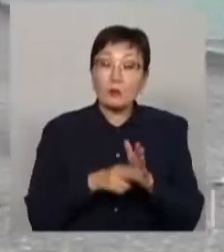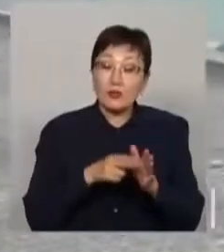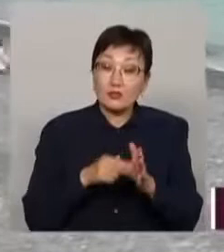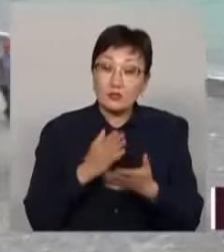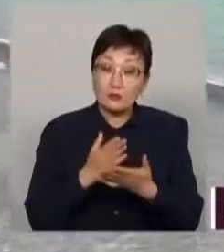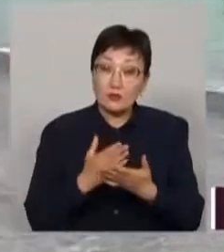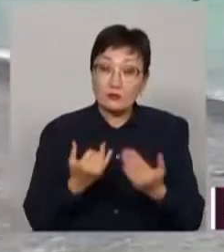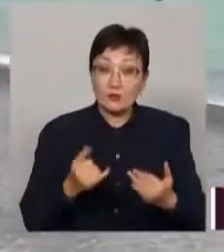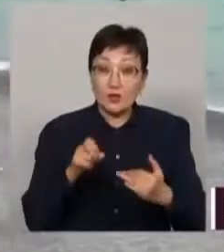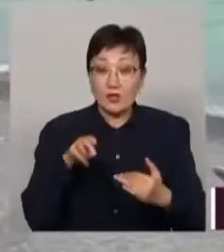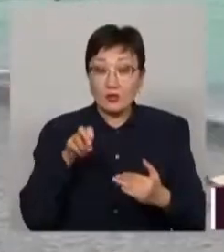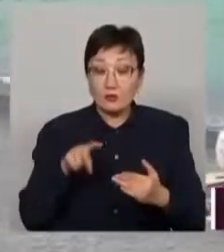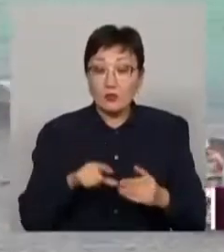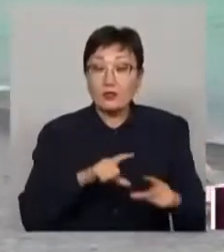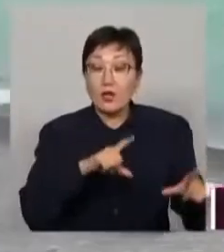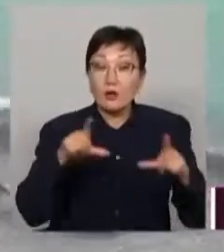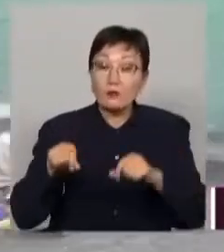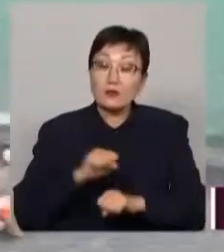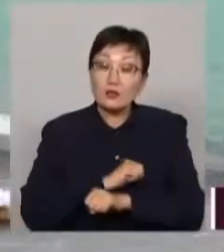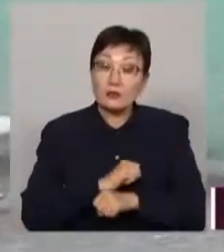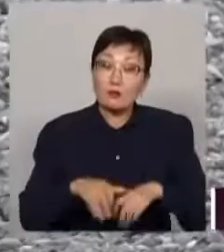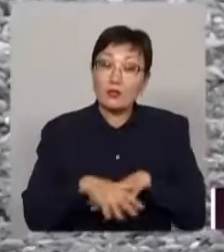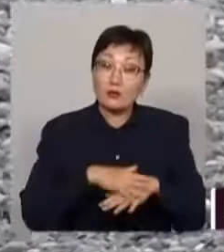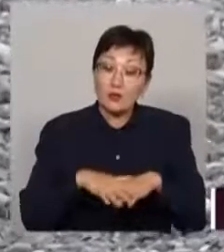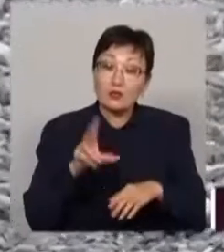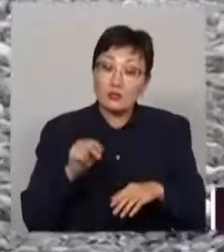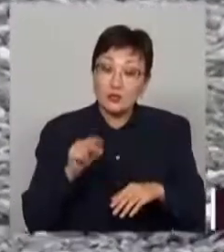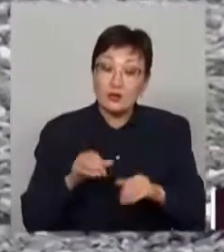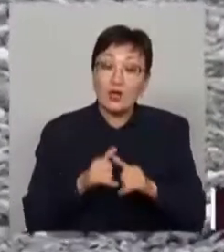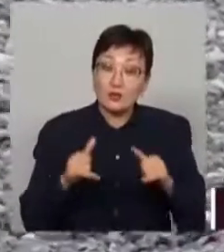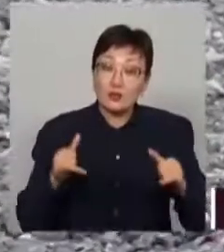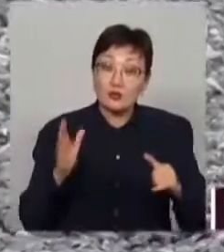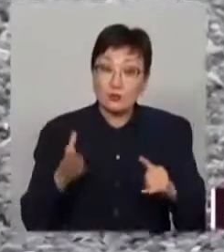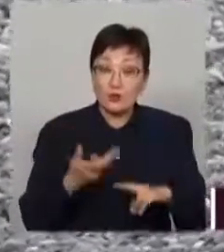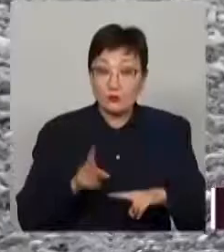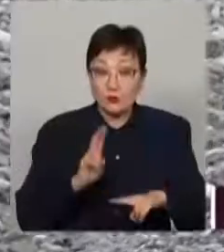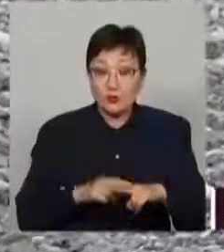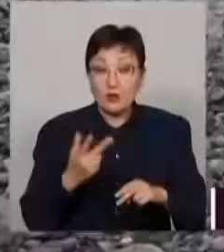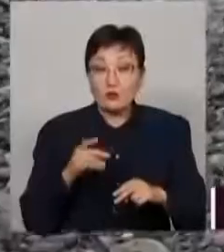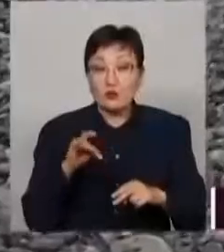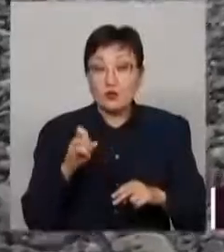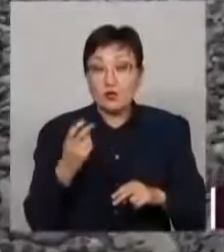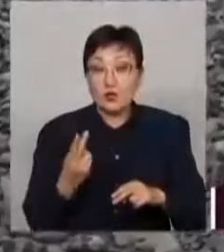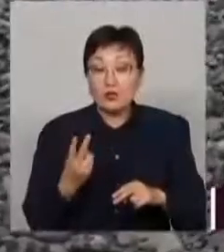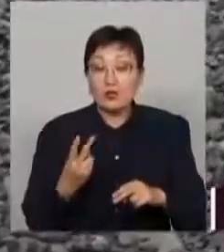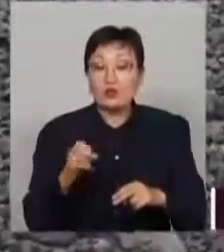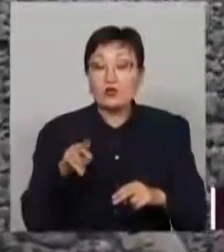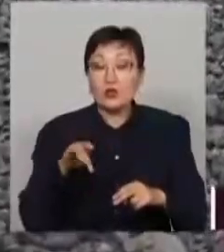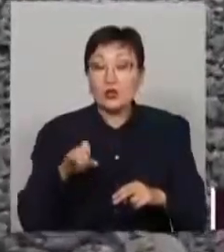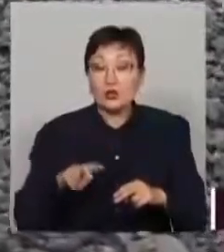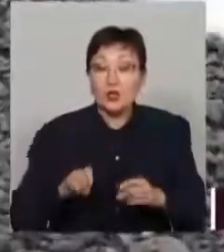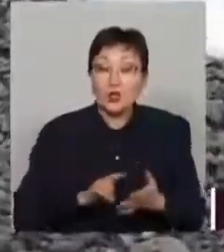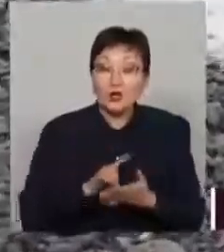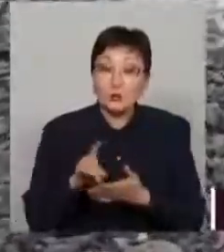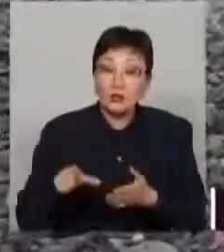Айта кетейік, енді Алакөлге барып демалатын қазақстандықтардың саны бұрынғыдан да арта түспек. Себебі үшаралдағы әуежайдың ұшып қону жолағы